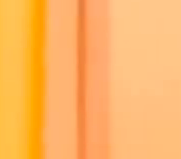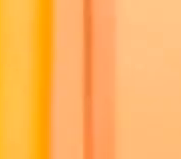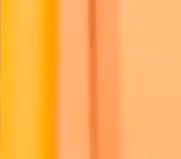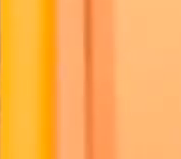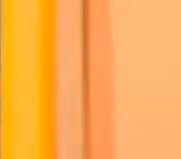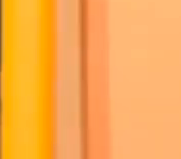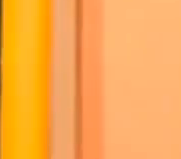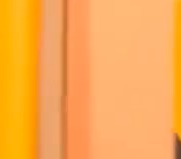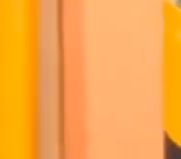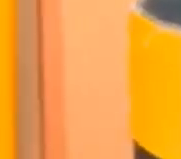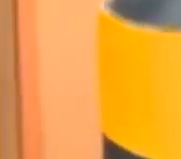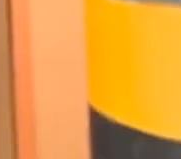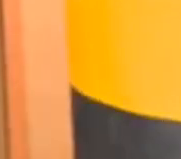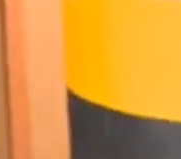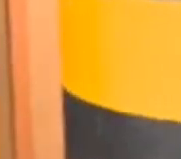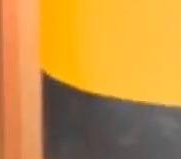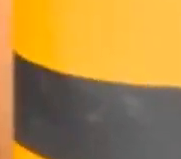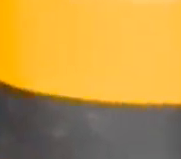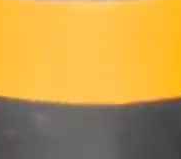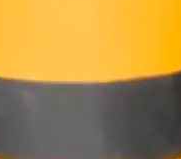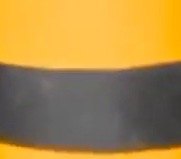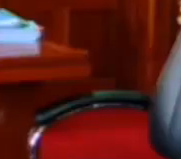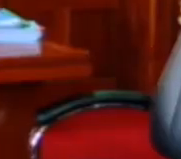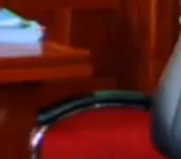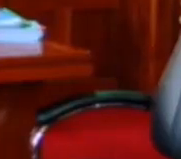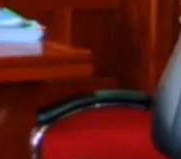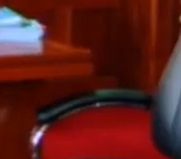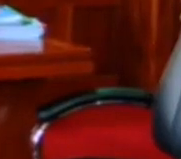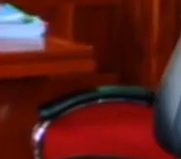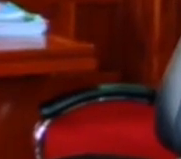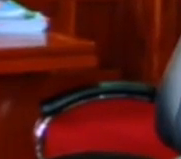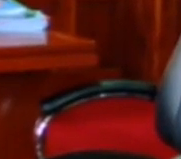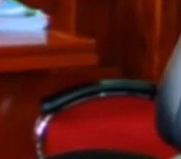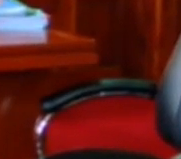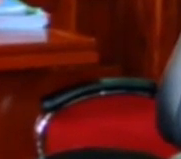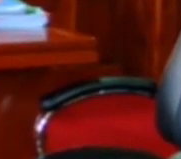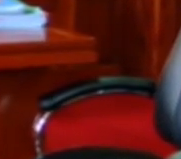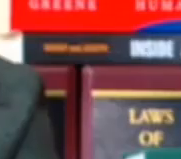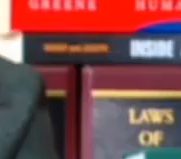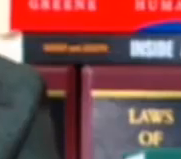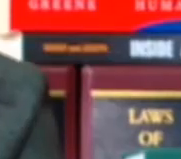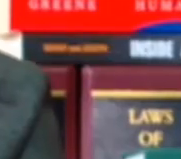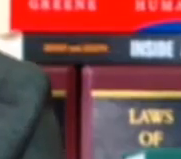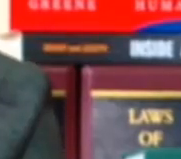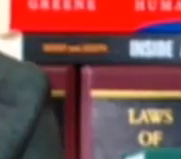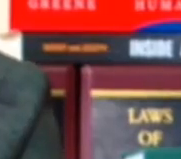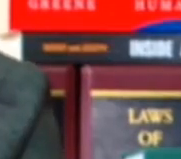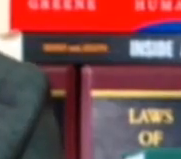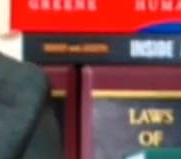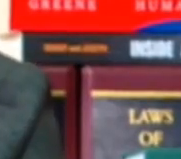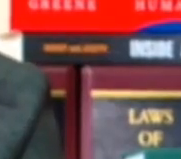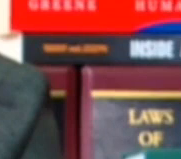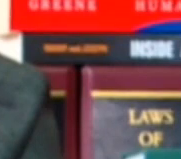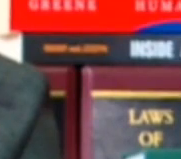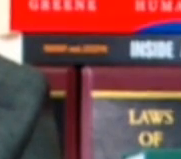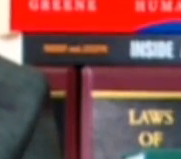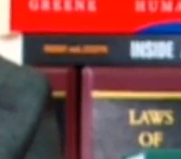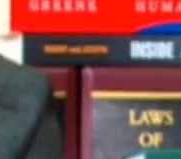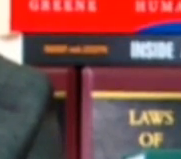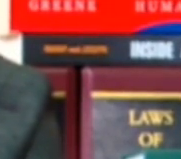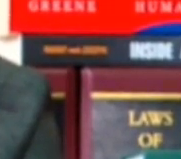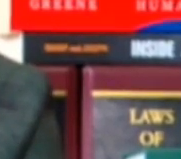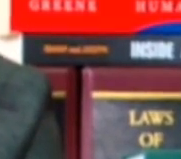waziri wa usalama Dr. Fred Matiang’i kwenye sakata hiyo kukiibua cheche za siasa. There is no impeachment